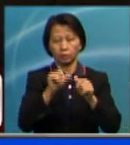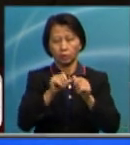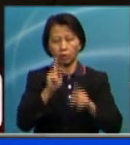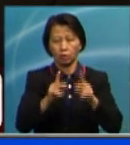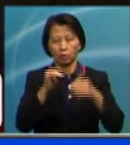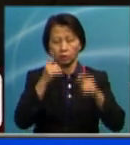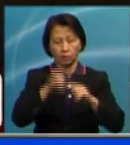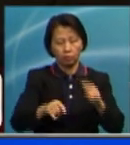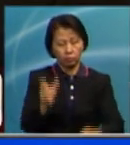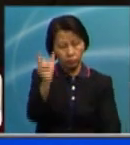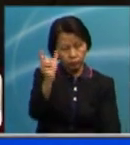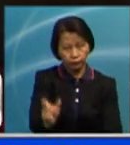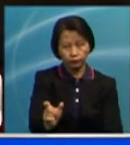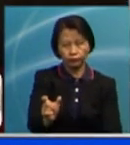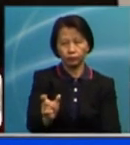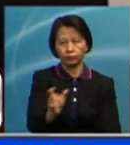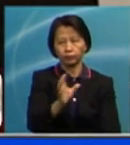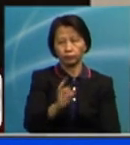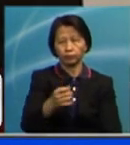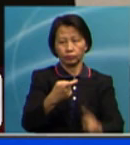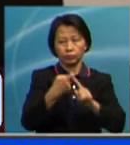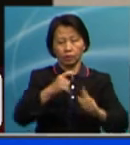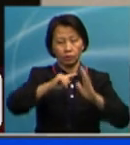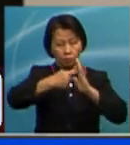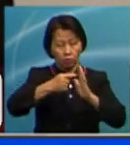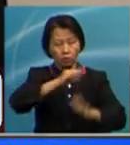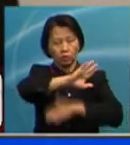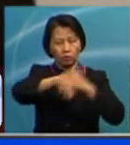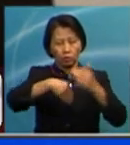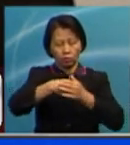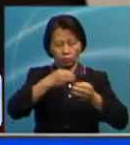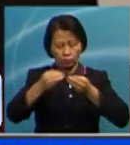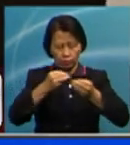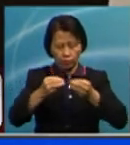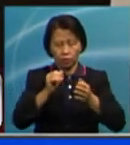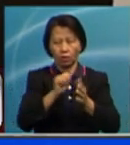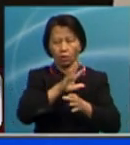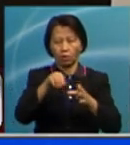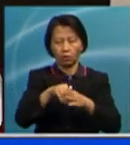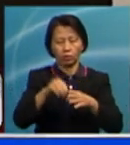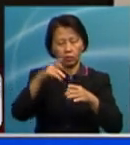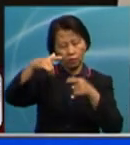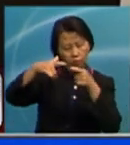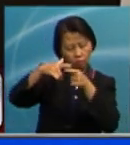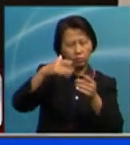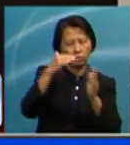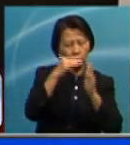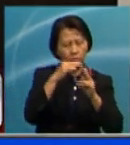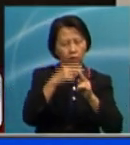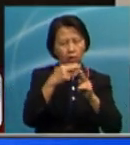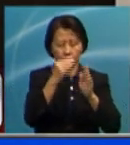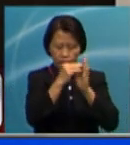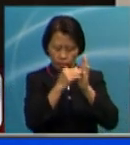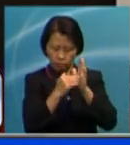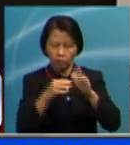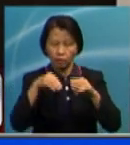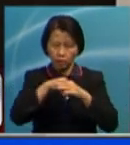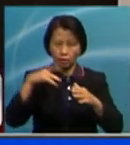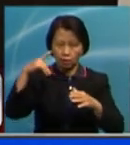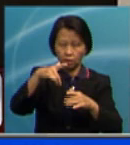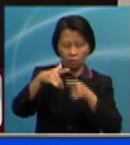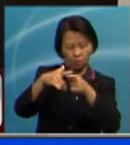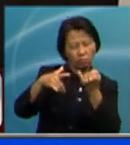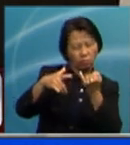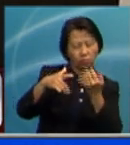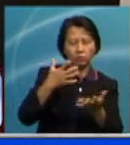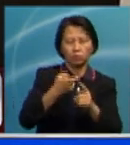a candidate too and like I said from the beginning the whole manifest on all the passengers on that list those which we are screening